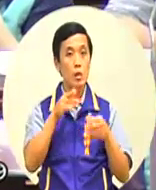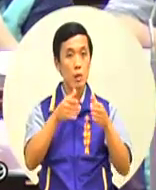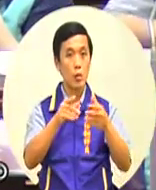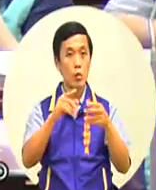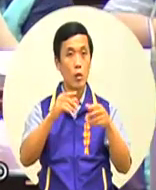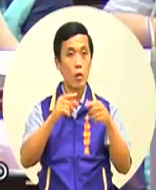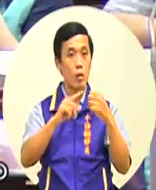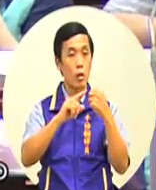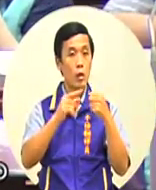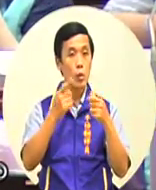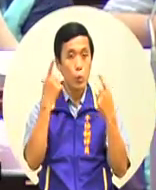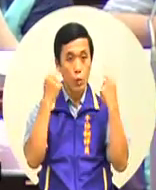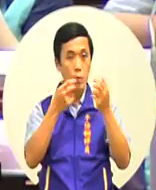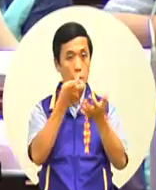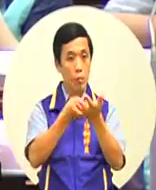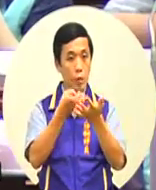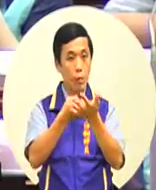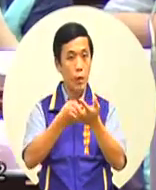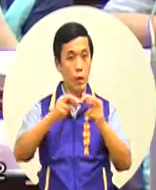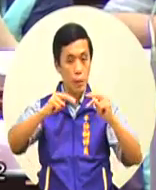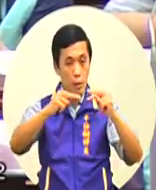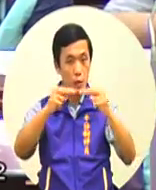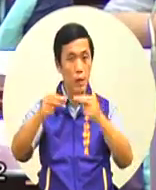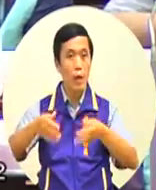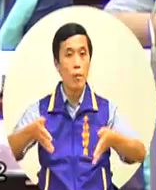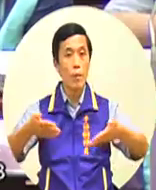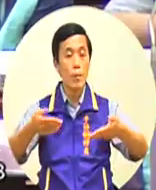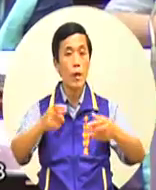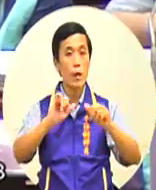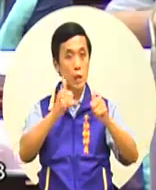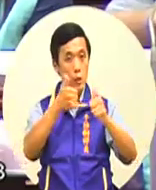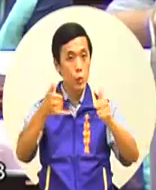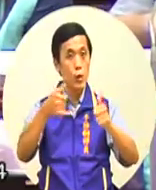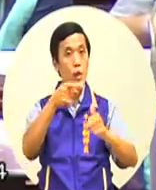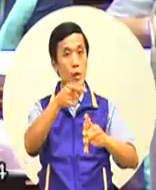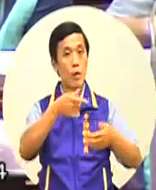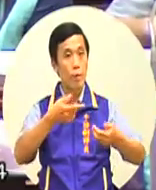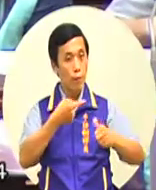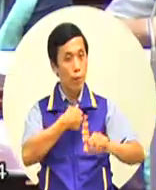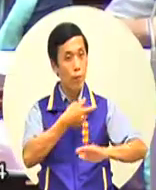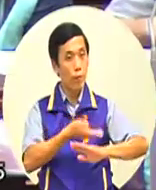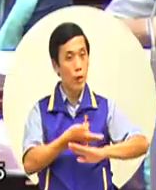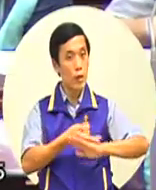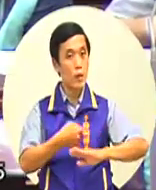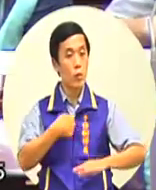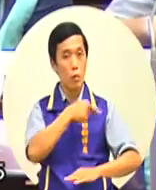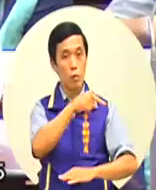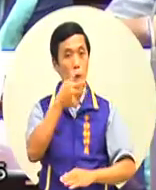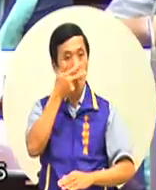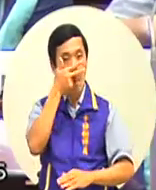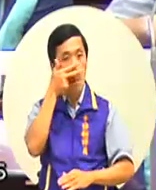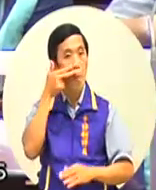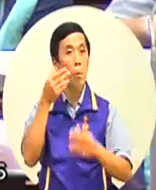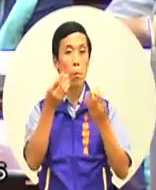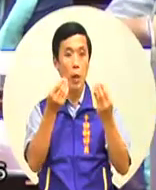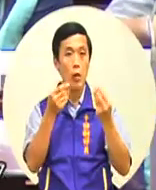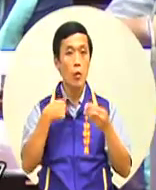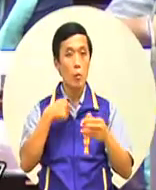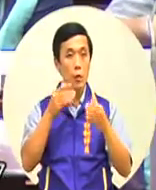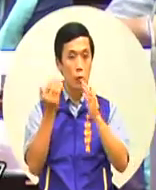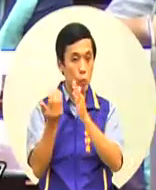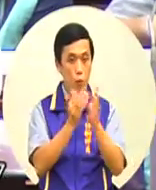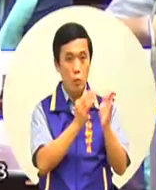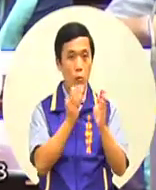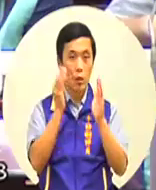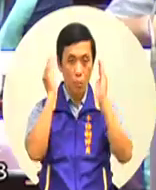个部分，所以那个议员放心，这个部分我们都没有偷懒，其实我们一直都非常努力的在做相关的准备工